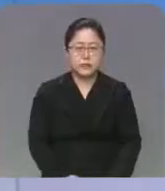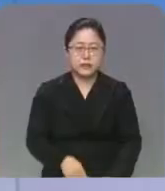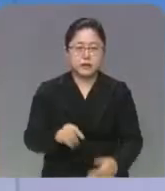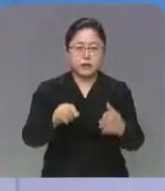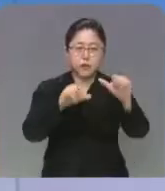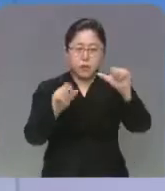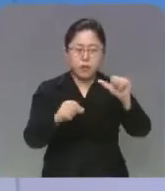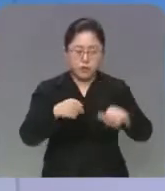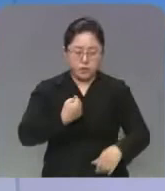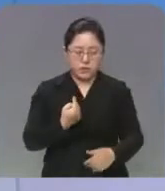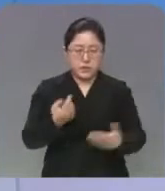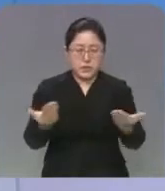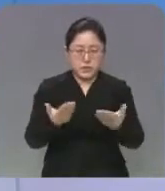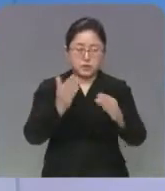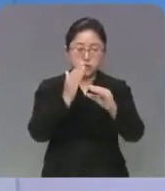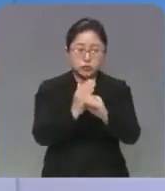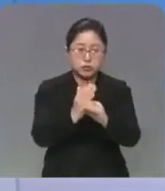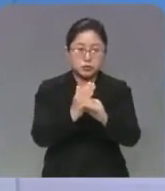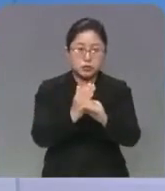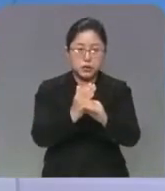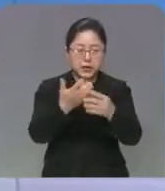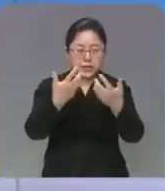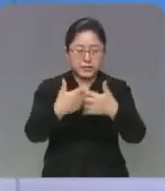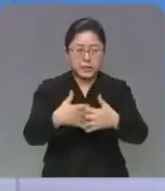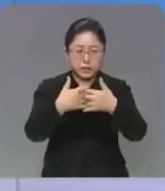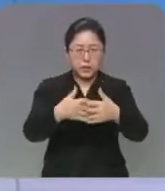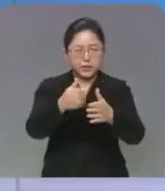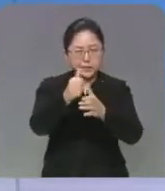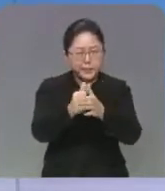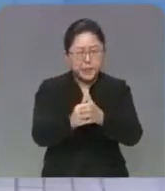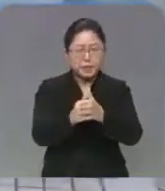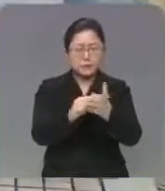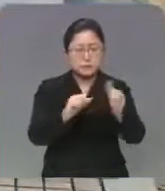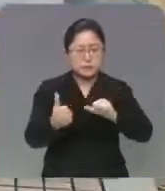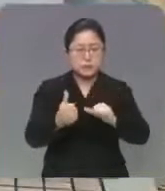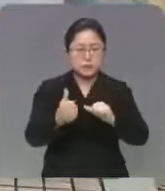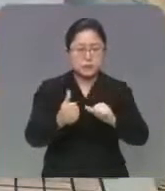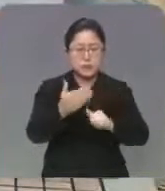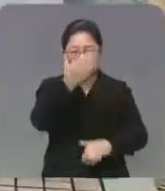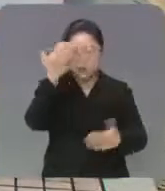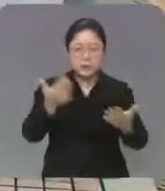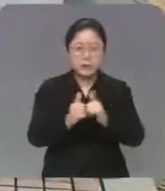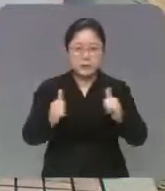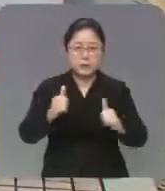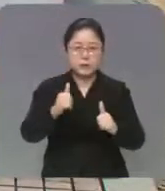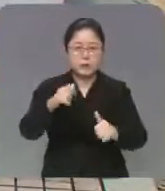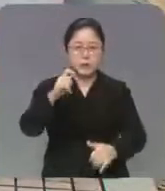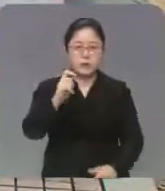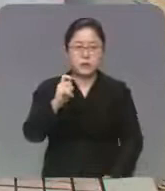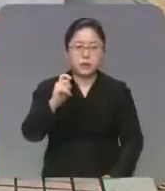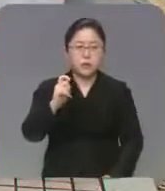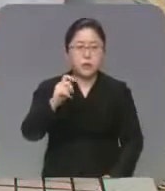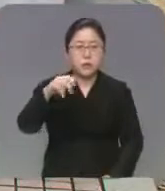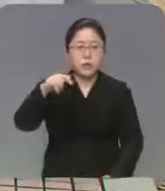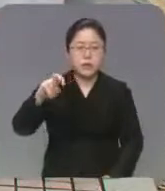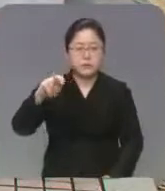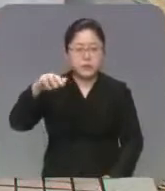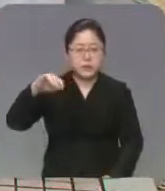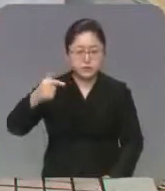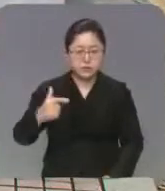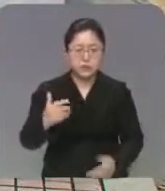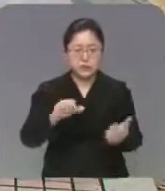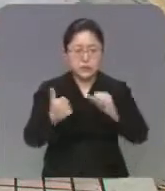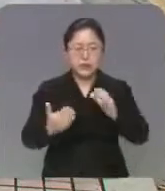지난 5월 홀로 파쇄 작업을 하다가 파쇄기에 몸이 끼어서 숨진 청년 노동자 고 김재순 씨의 사망